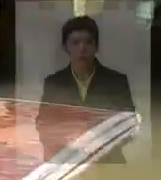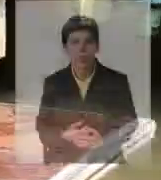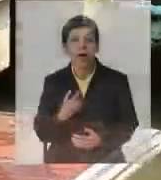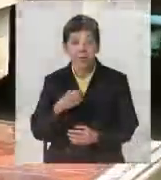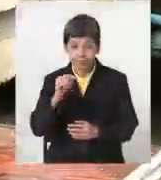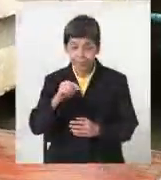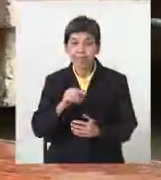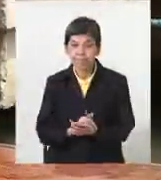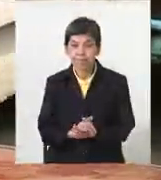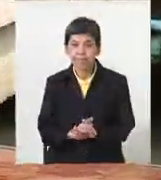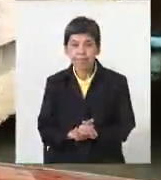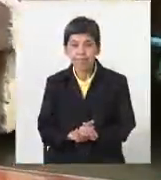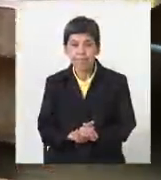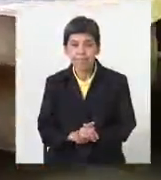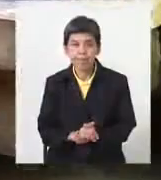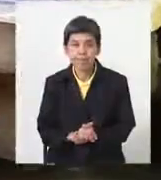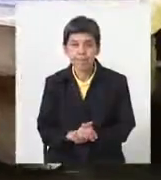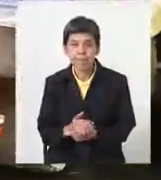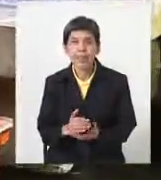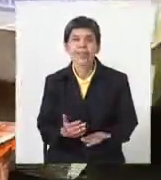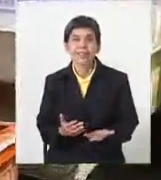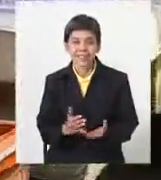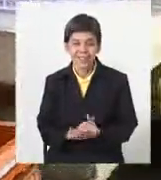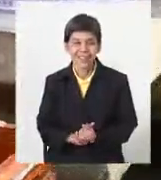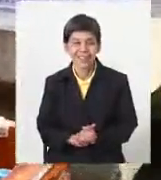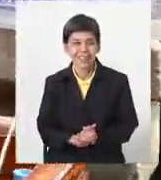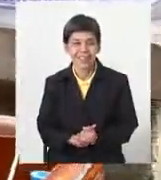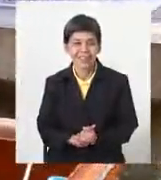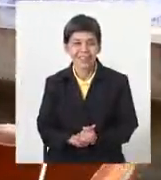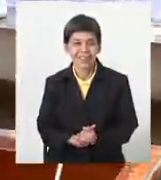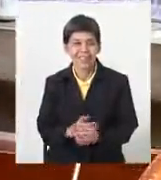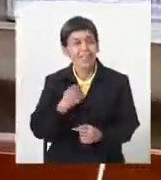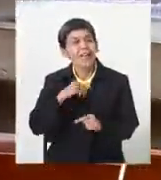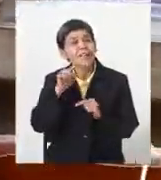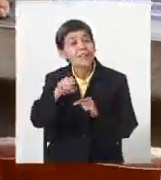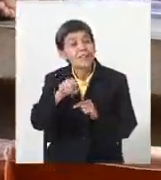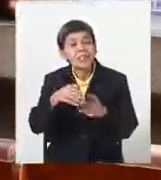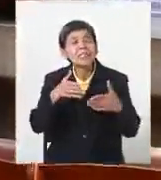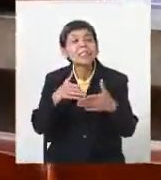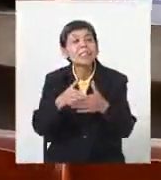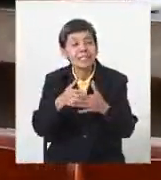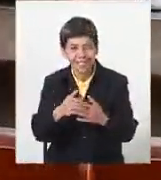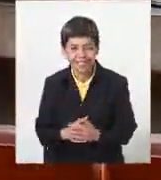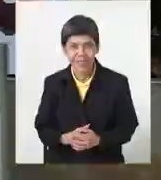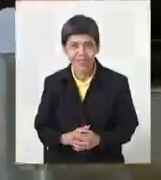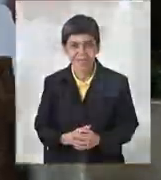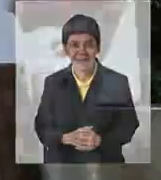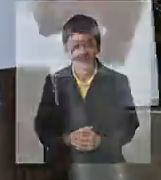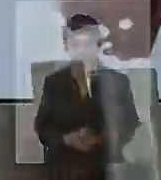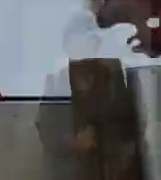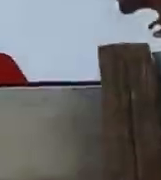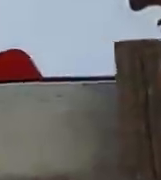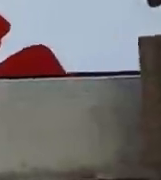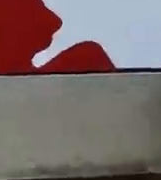ทเ้าของนี้ค่ะเ้าตาบาเจ้ะเท่านี้จ้ะไปใสถ้าไปทางนู้นน่ะคลองตัน